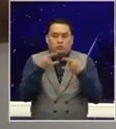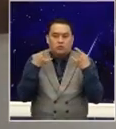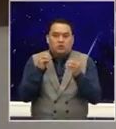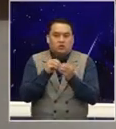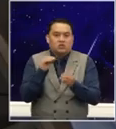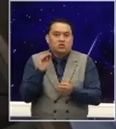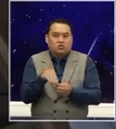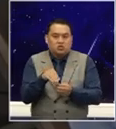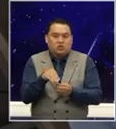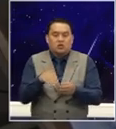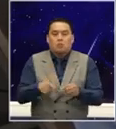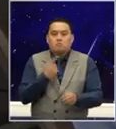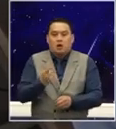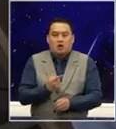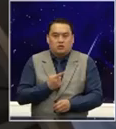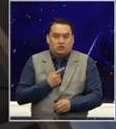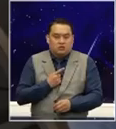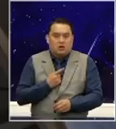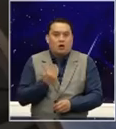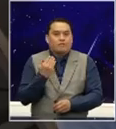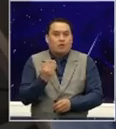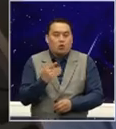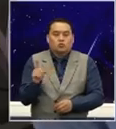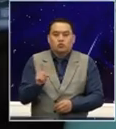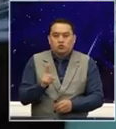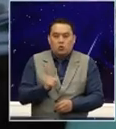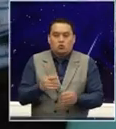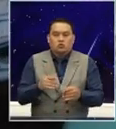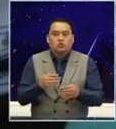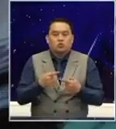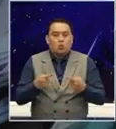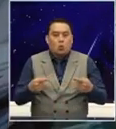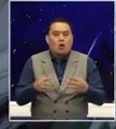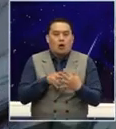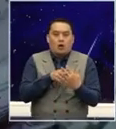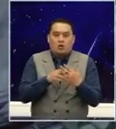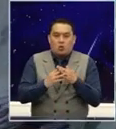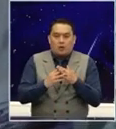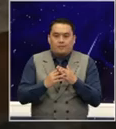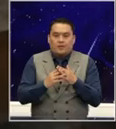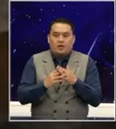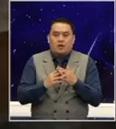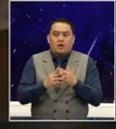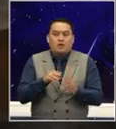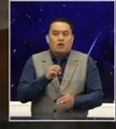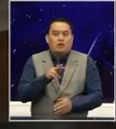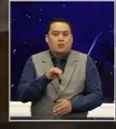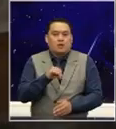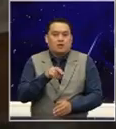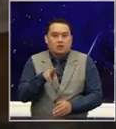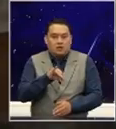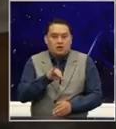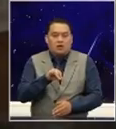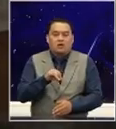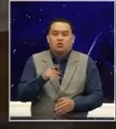тысяч защитных масок в швейной мастерской «Аул Онери». Не остались в стороне и жительницы других поселков Алакольского района – Якпинды и Акжар.